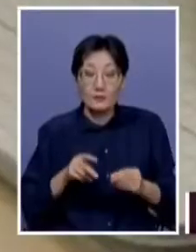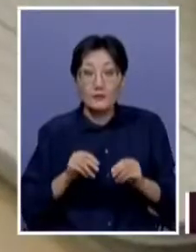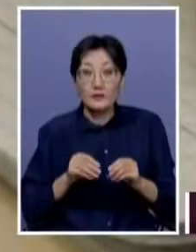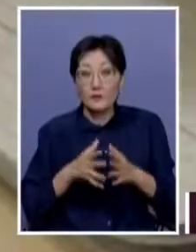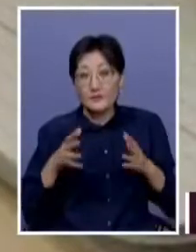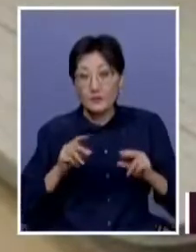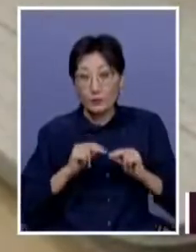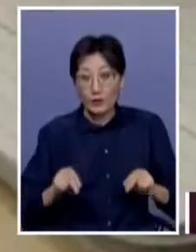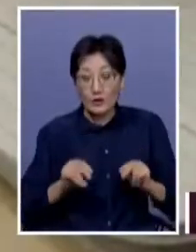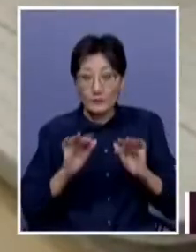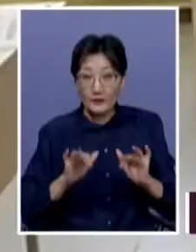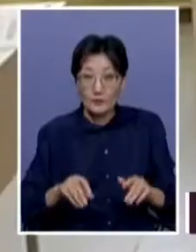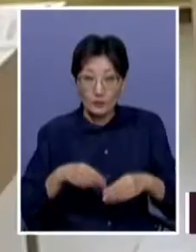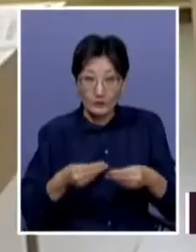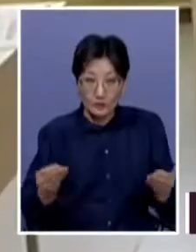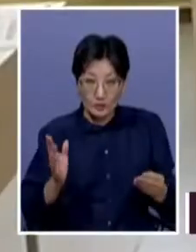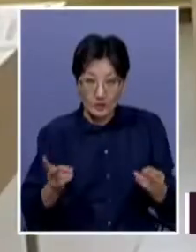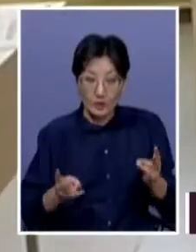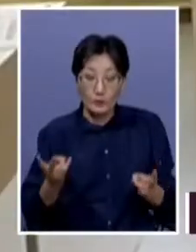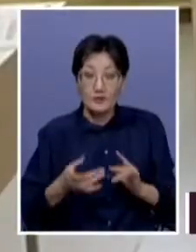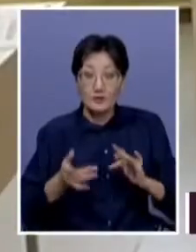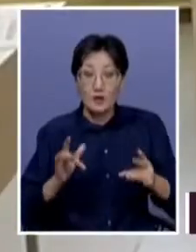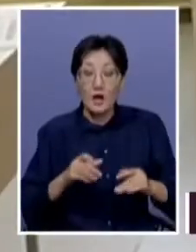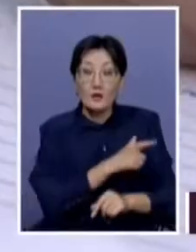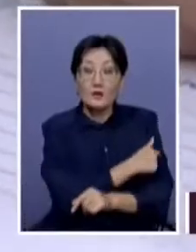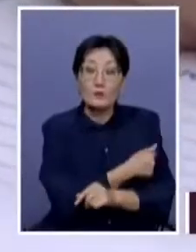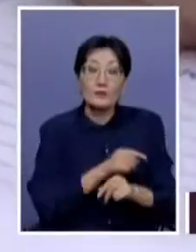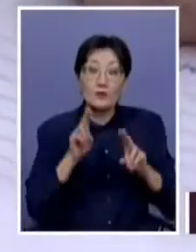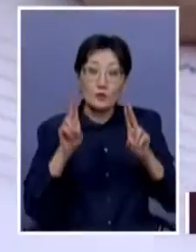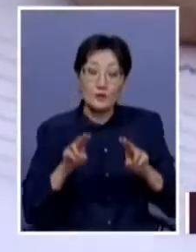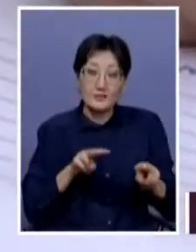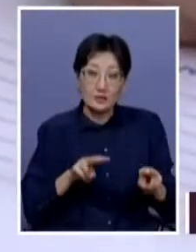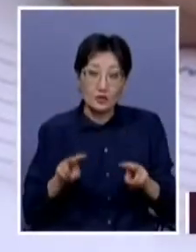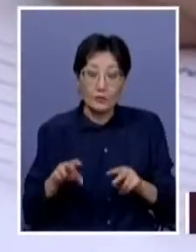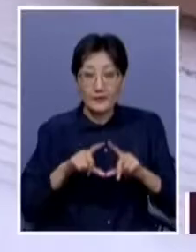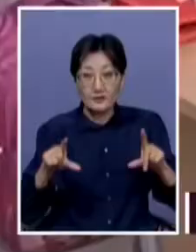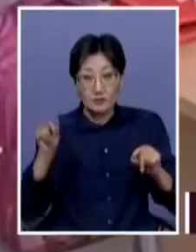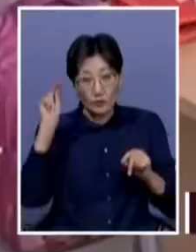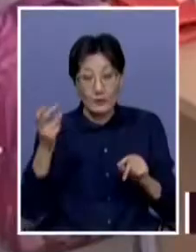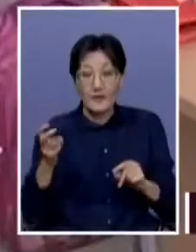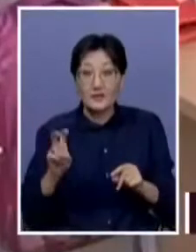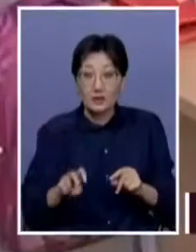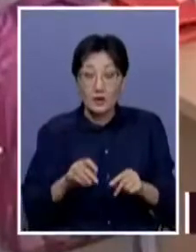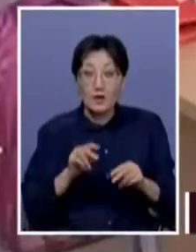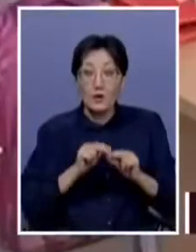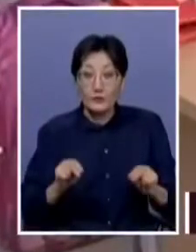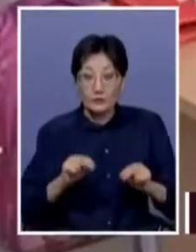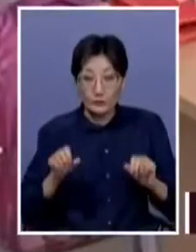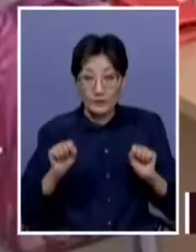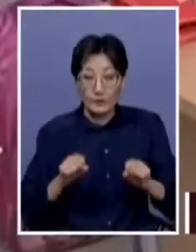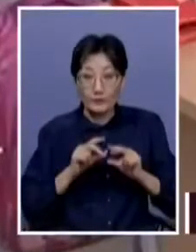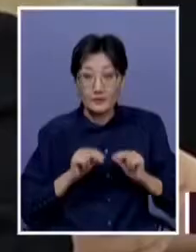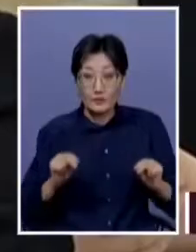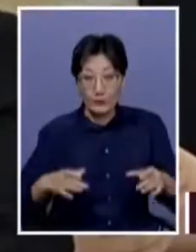қамтылады. Мұғалімдер онлайн сабақтарды қажет болған жағдайда санитария нормаларын сақтай отырып, мектепке келіп сабақ жүргізуіне болады. Жалпы